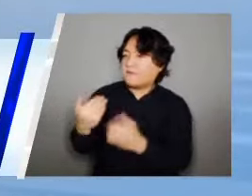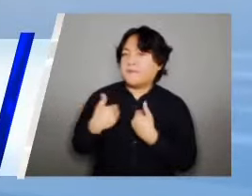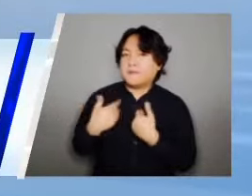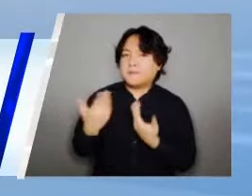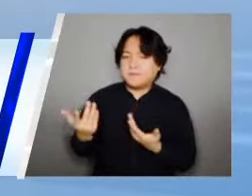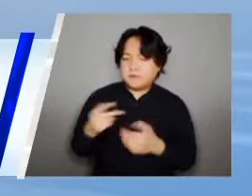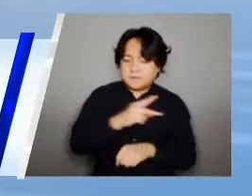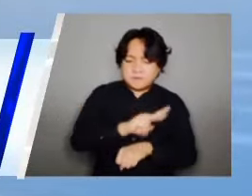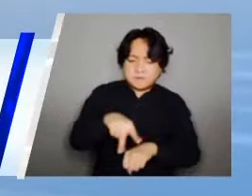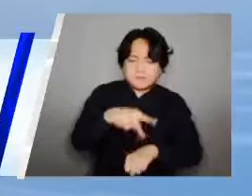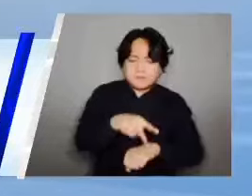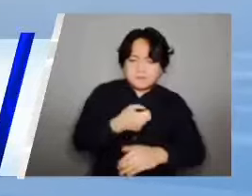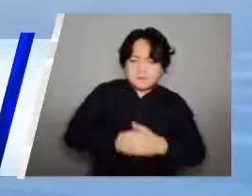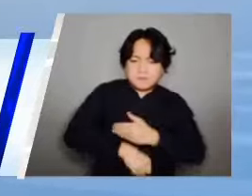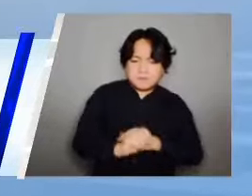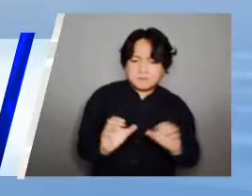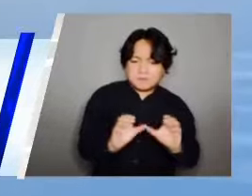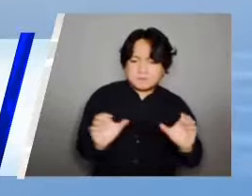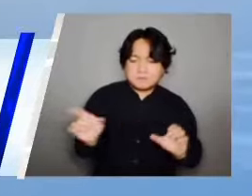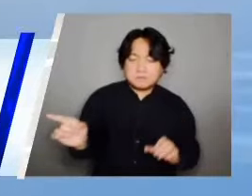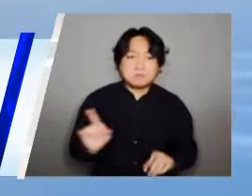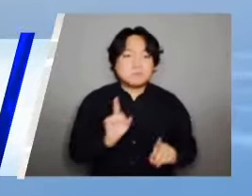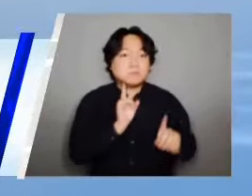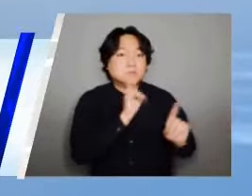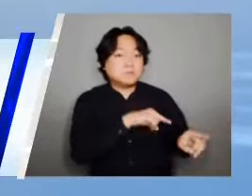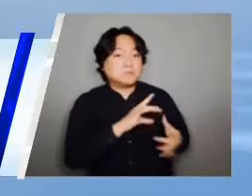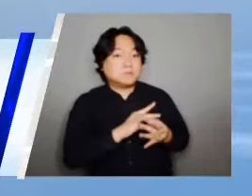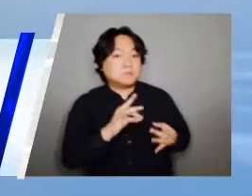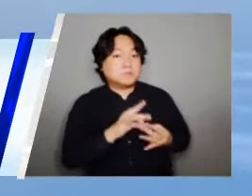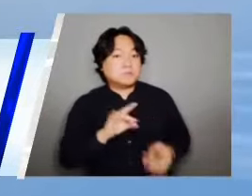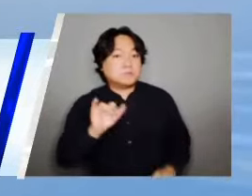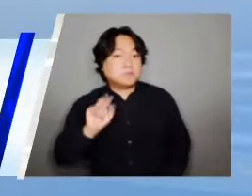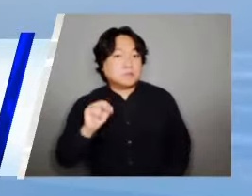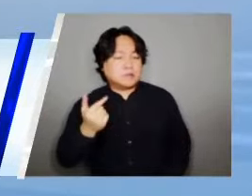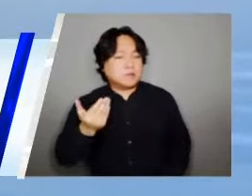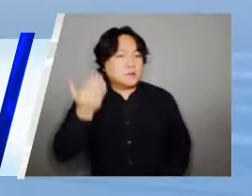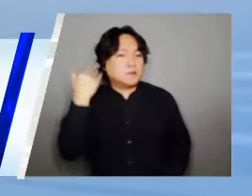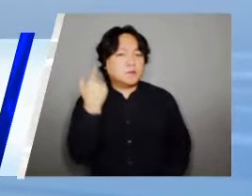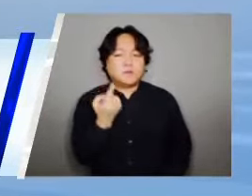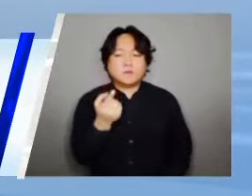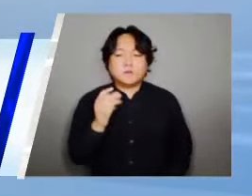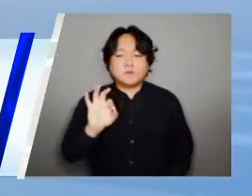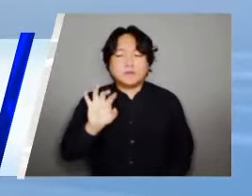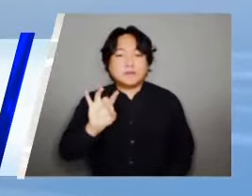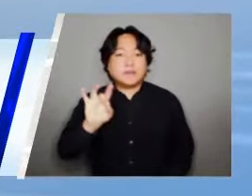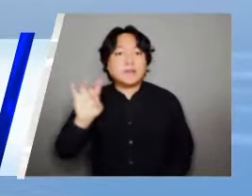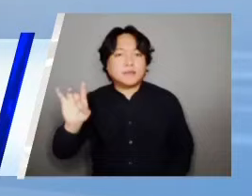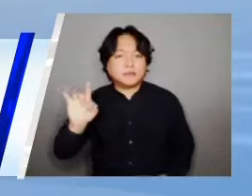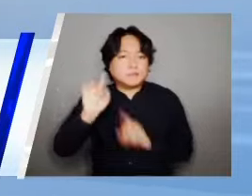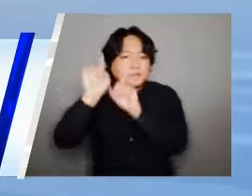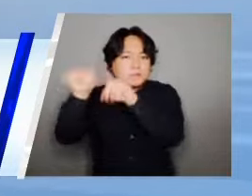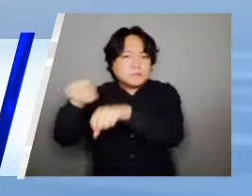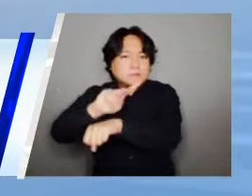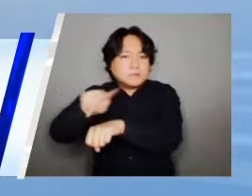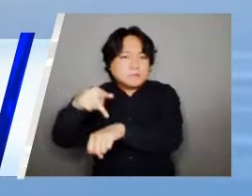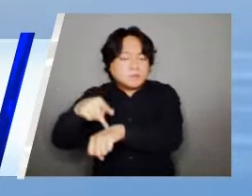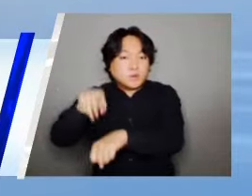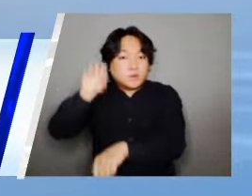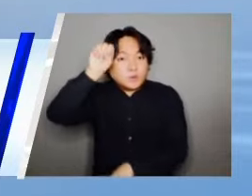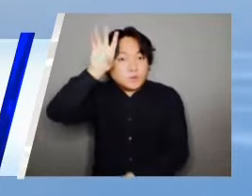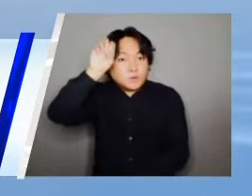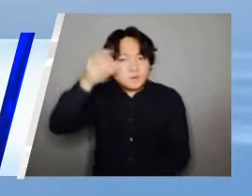1998 siya unang pumunta sa Pilipinas n hikayatin ng lolong magnegosyo rito hindi umano siya marunong